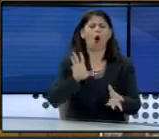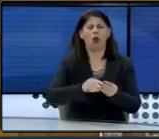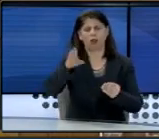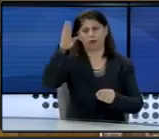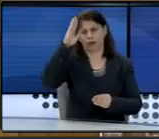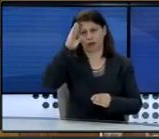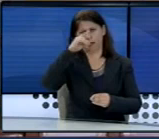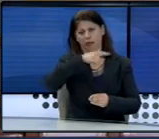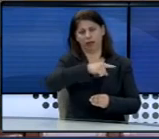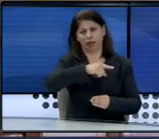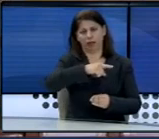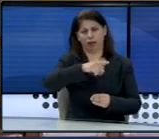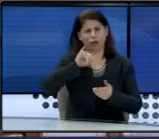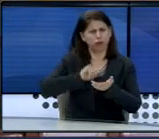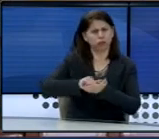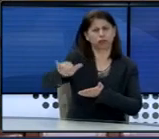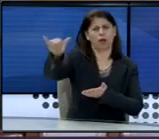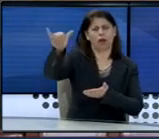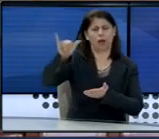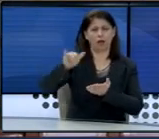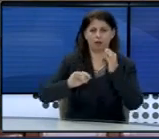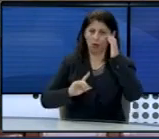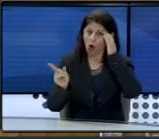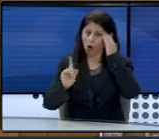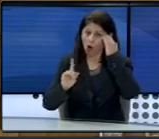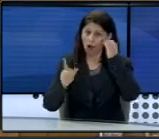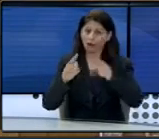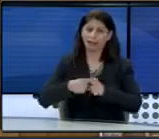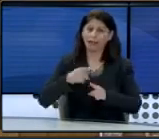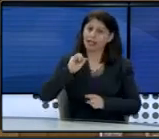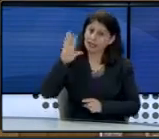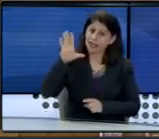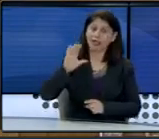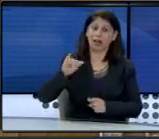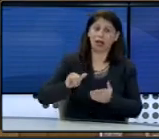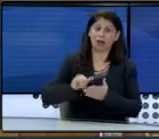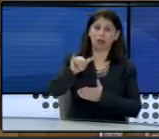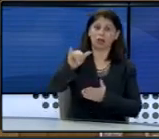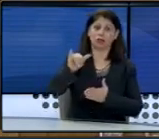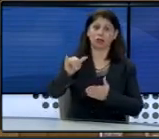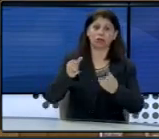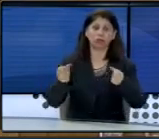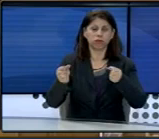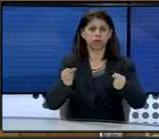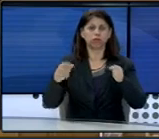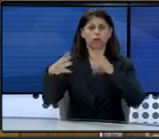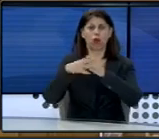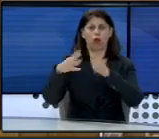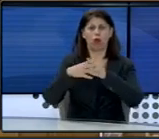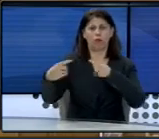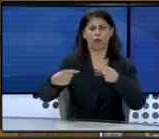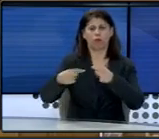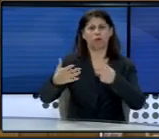φεύγουν αεροσκάφη για να, όχι ελληνικά, ξένα αεροσκάφη να επιχειρούν σε πολεμικές